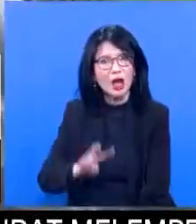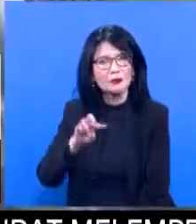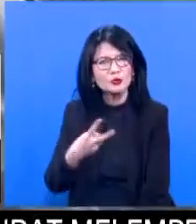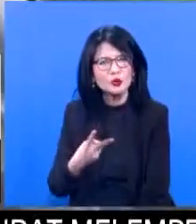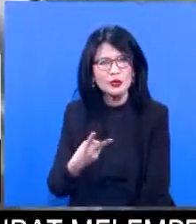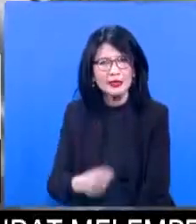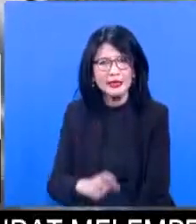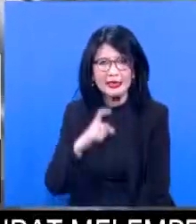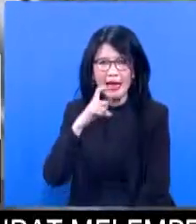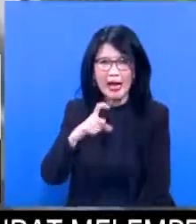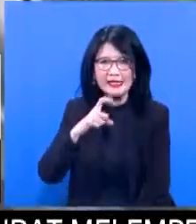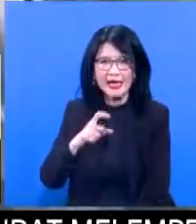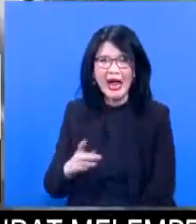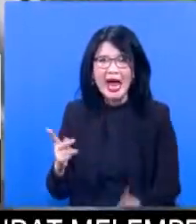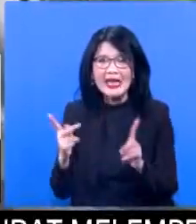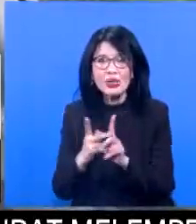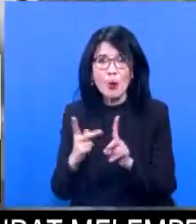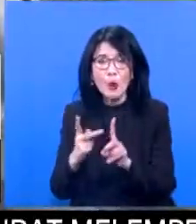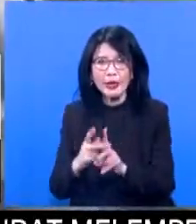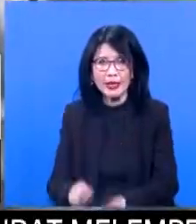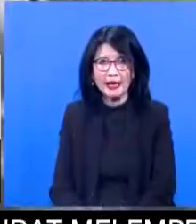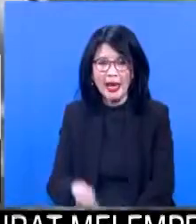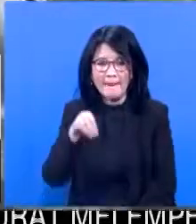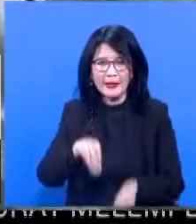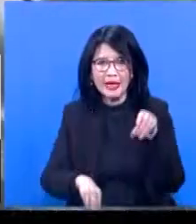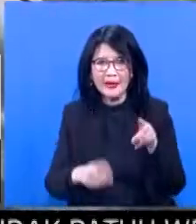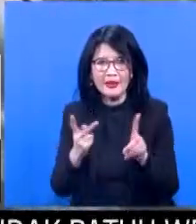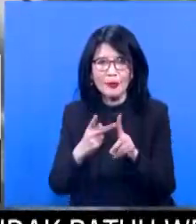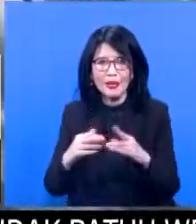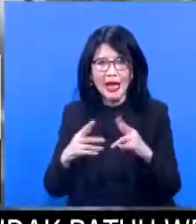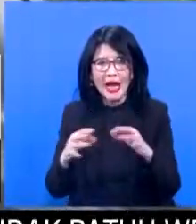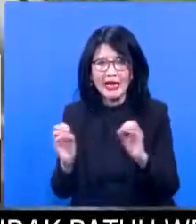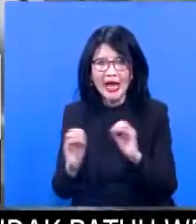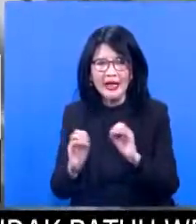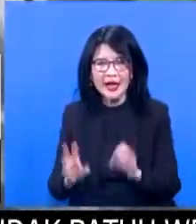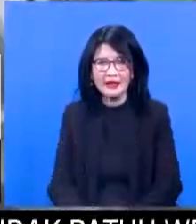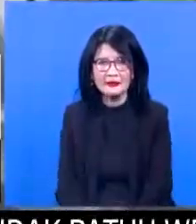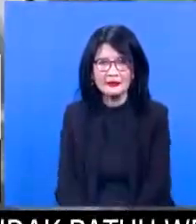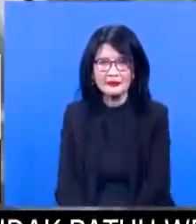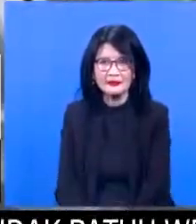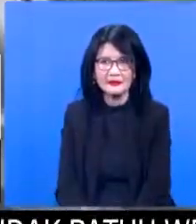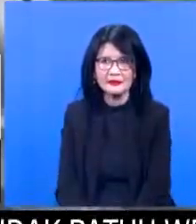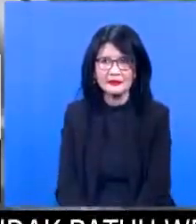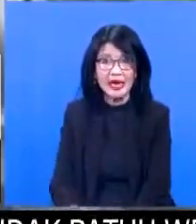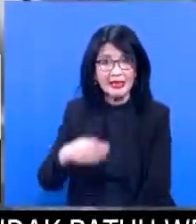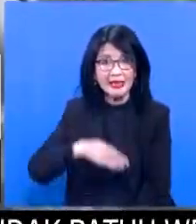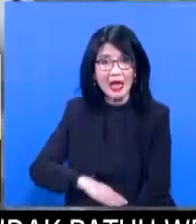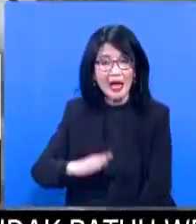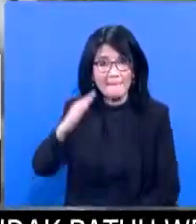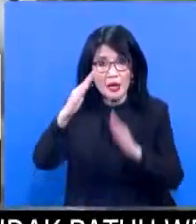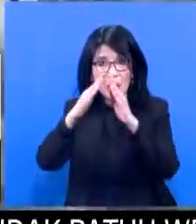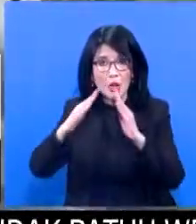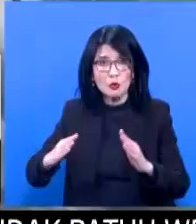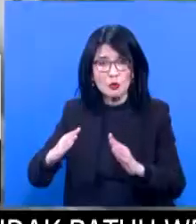dengan metode hidroponik ya, menanam melon hidroponik dengan greenhouse ya, di dalam di